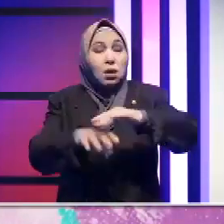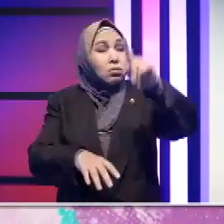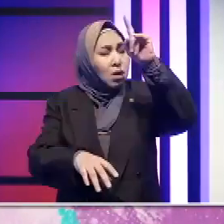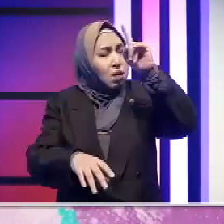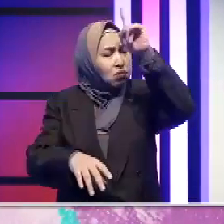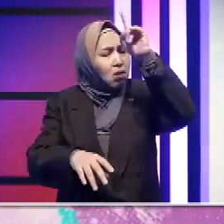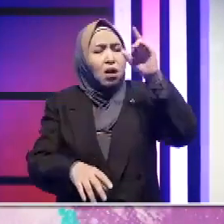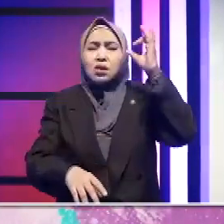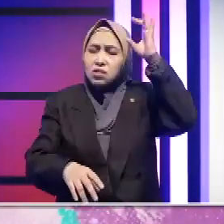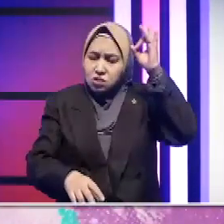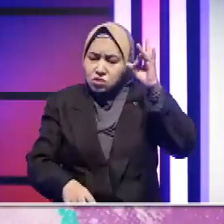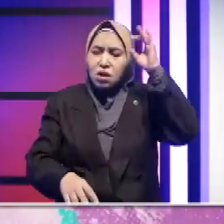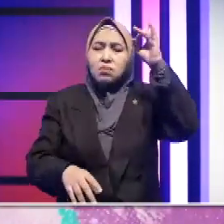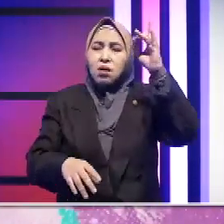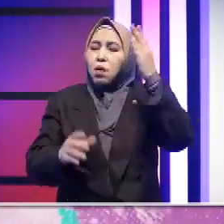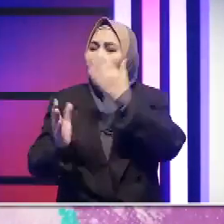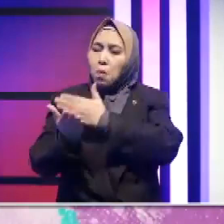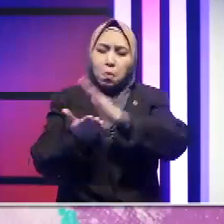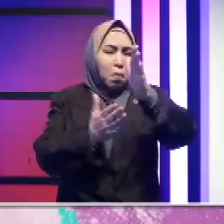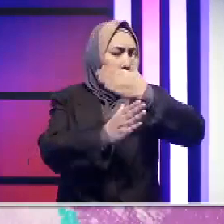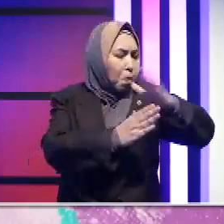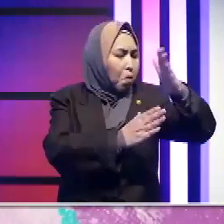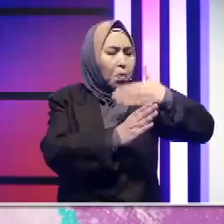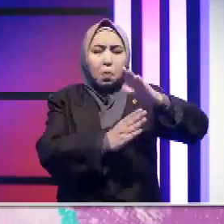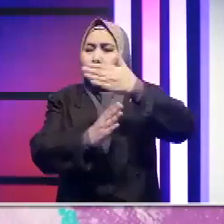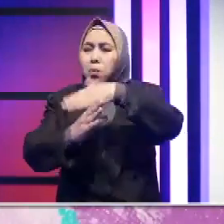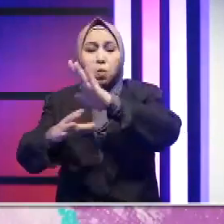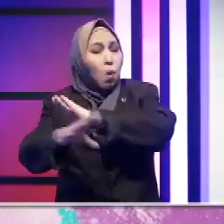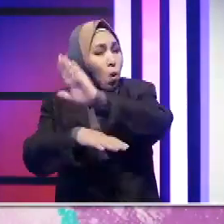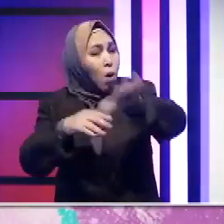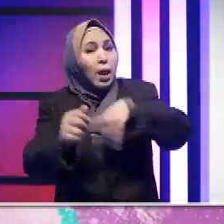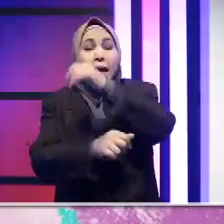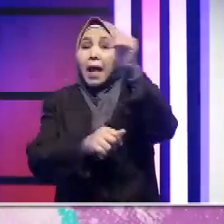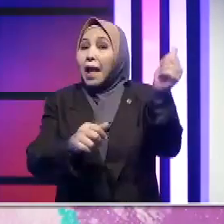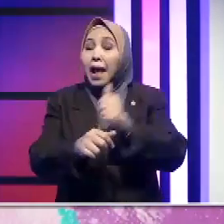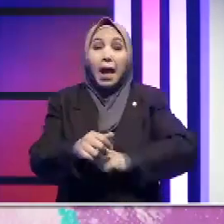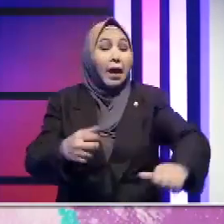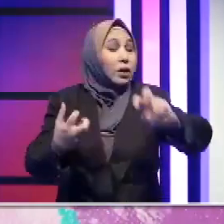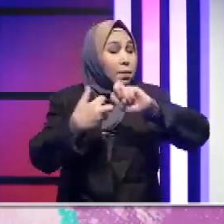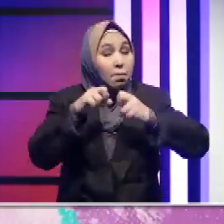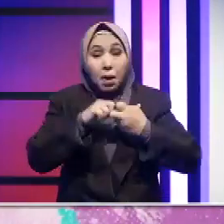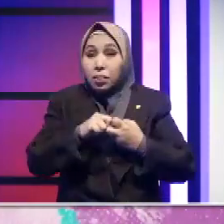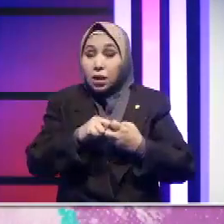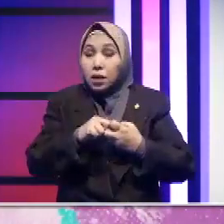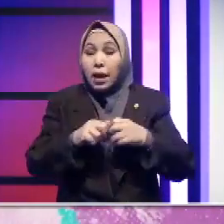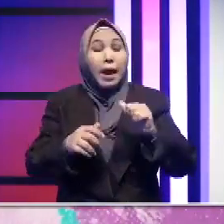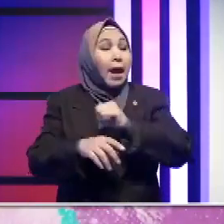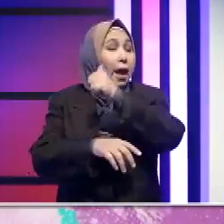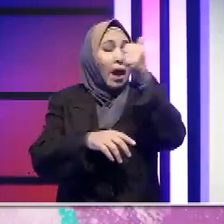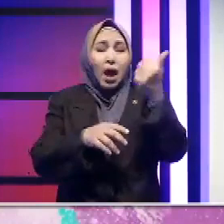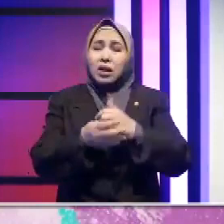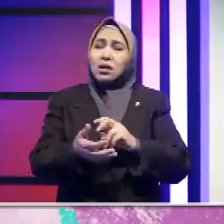Insyaallah di Move any difficulties Daeng ifa.id howship